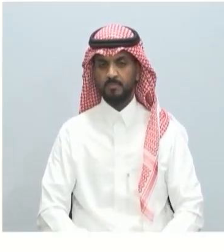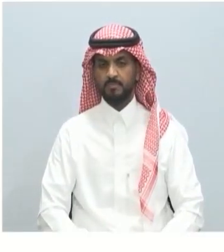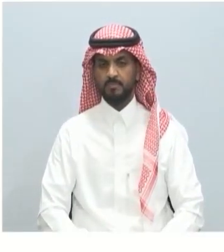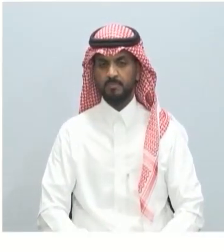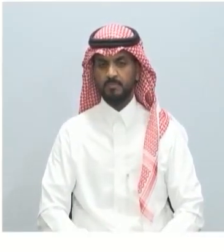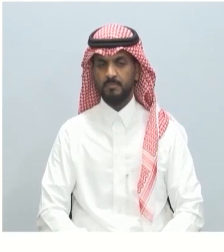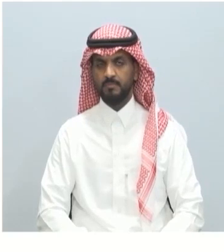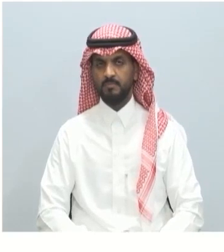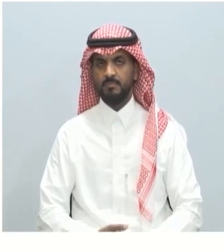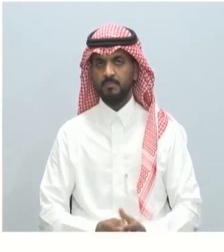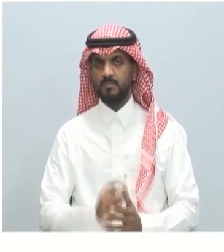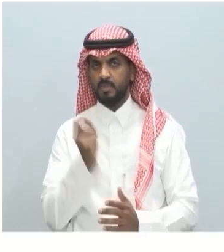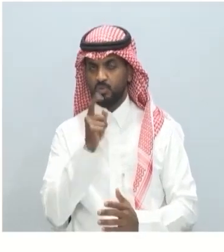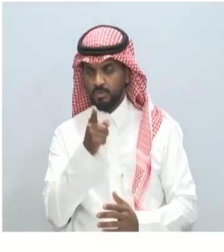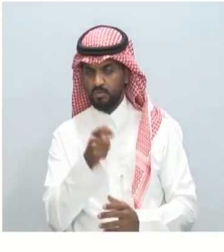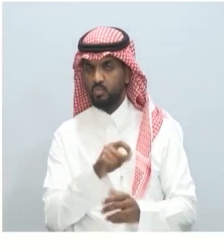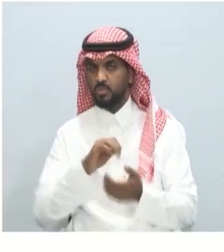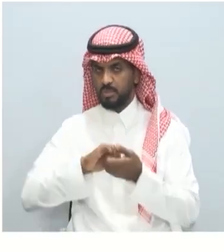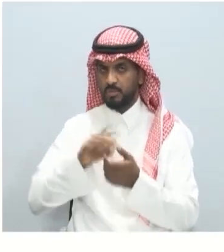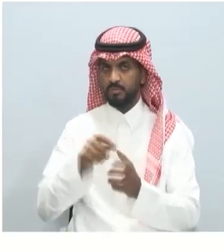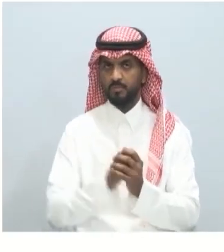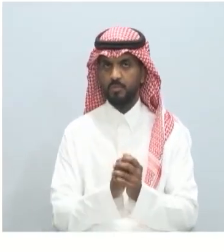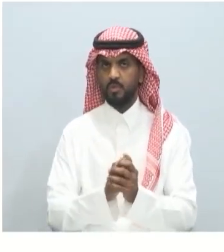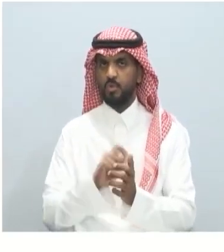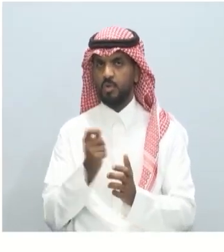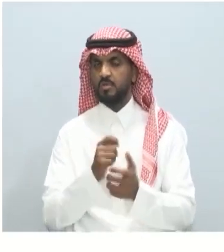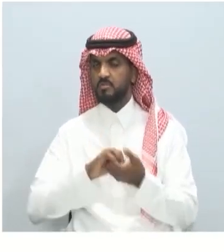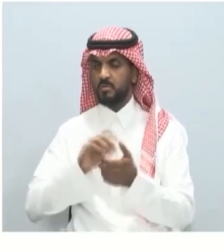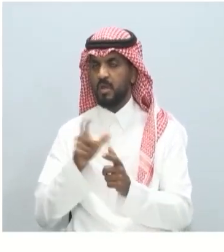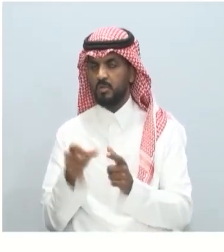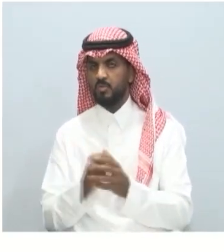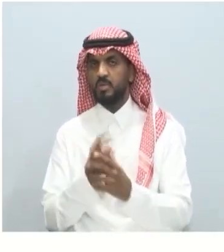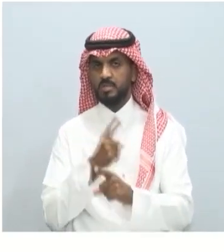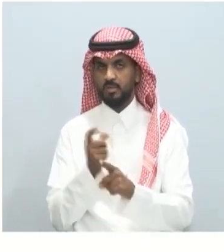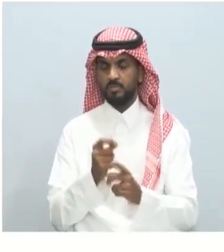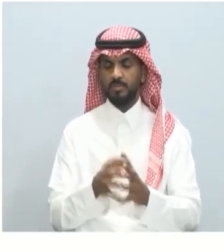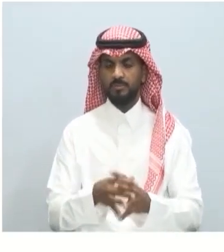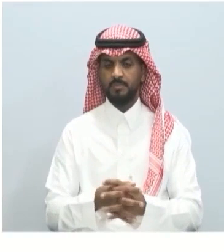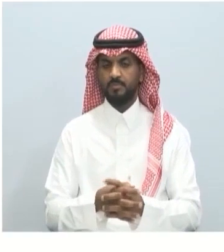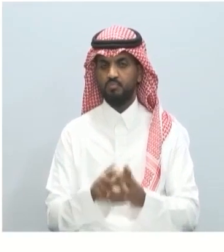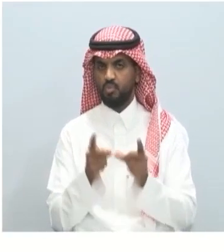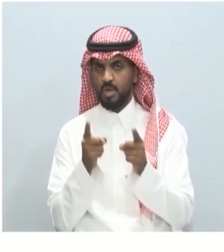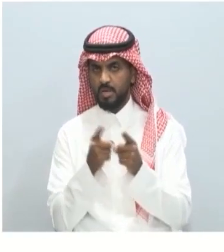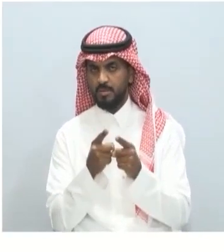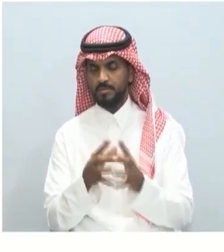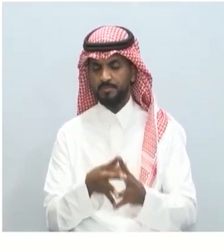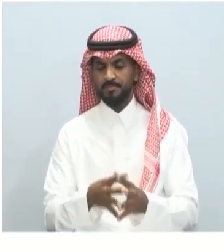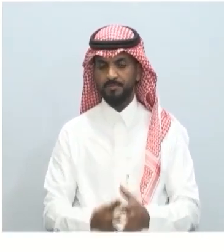القراءه ستكتب انت وسيكتب زميلك وكذلك سيكتب زميل اخر وانا ساكتب ايضا ملخصا